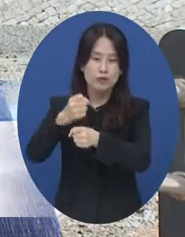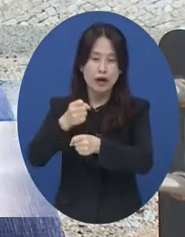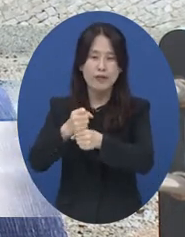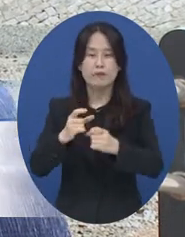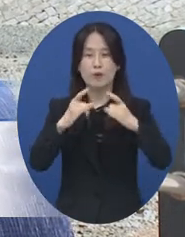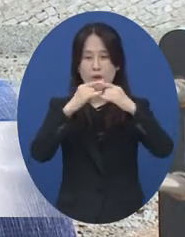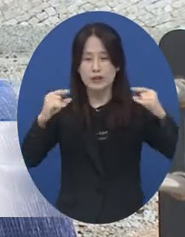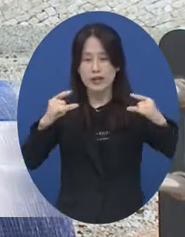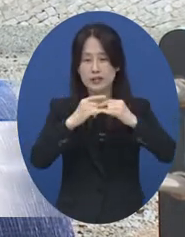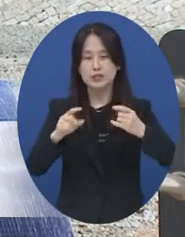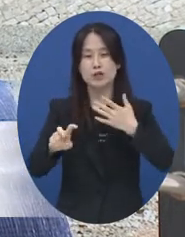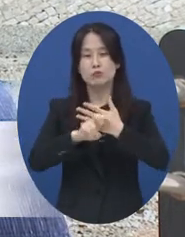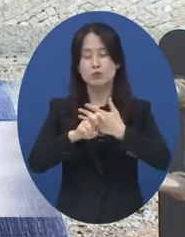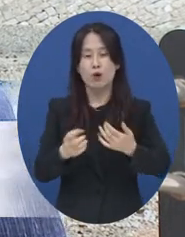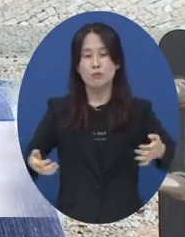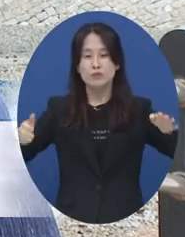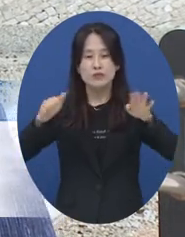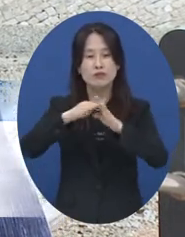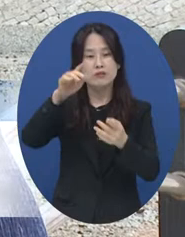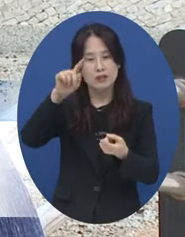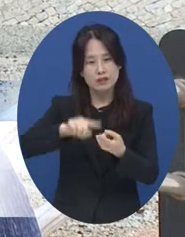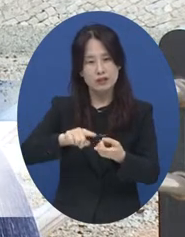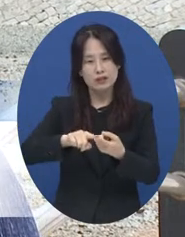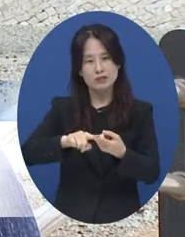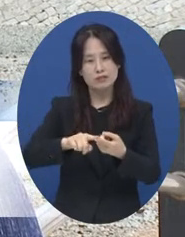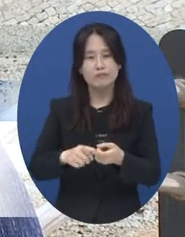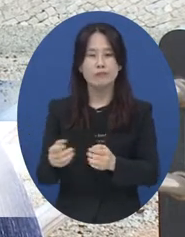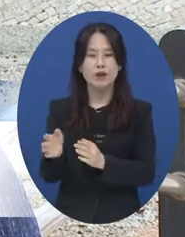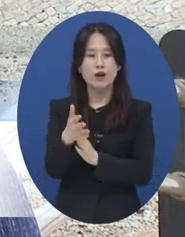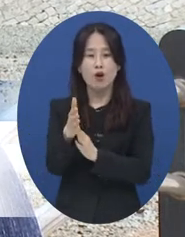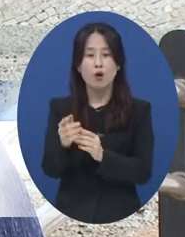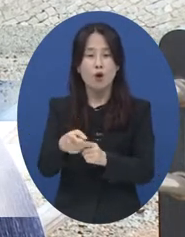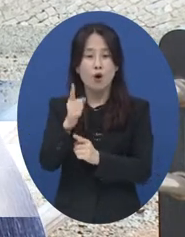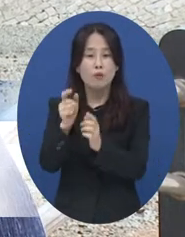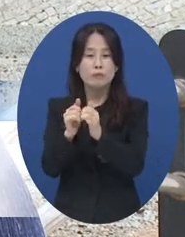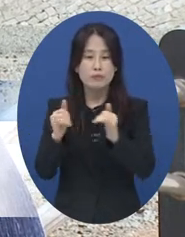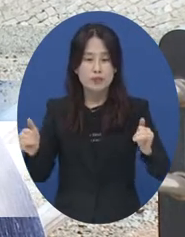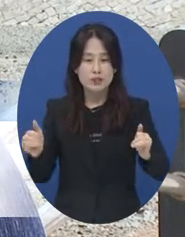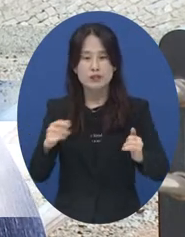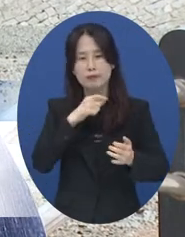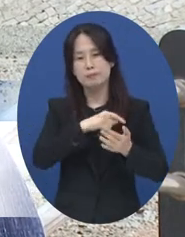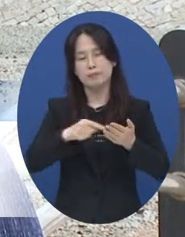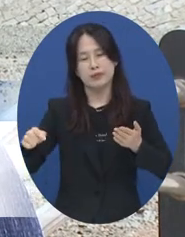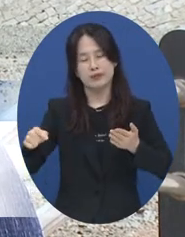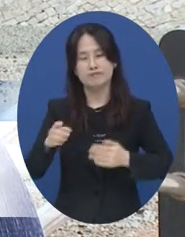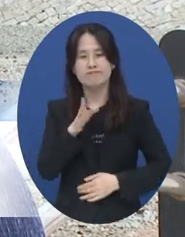뭐 텐트 이런 부분들 불법 시설물에 대해서 실질적으로 이제 뭐